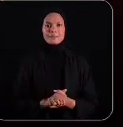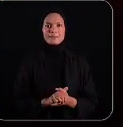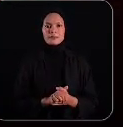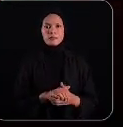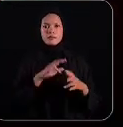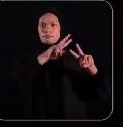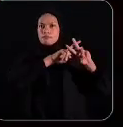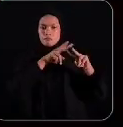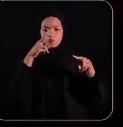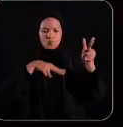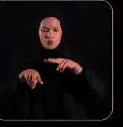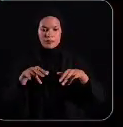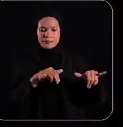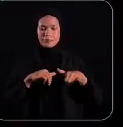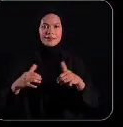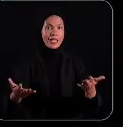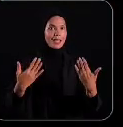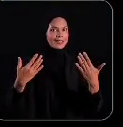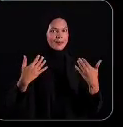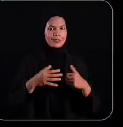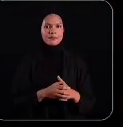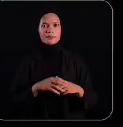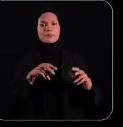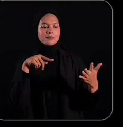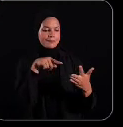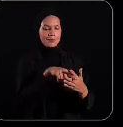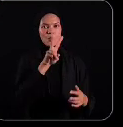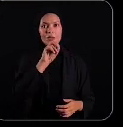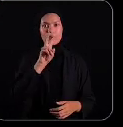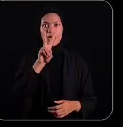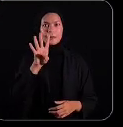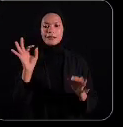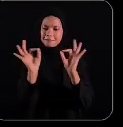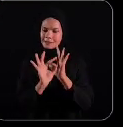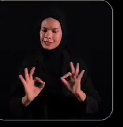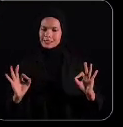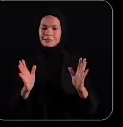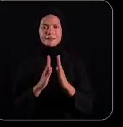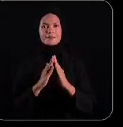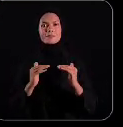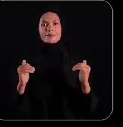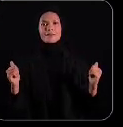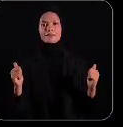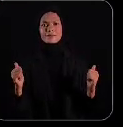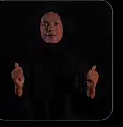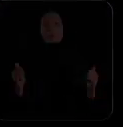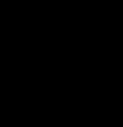Pemilu Ayo awasi bersama Pemilu 2024 untuk pemilu yang bersih dan damai